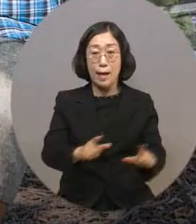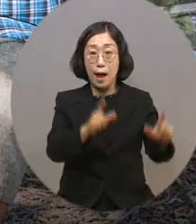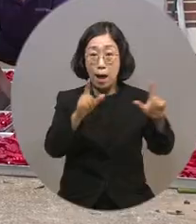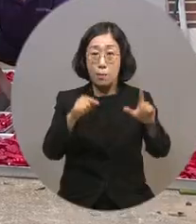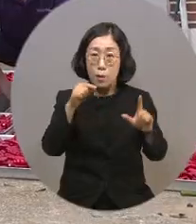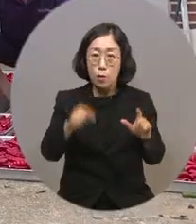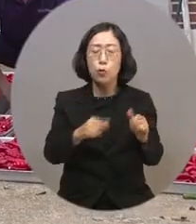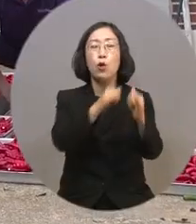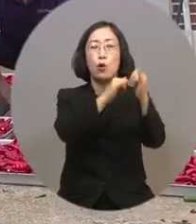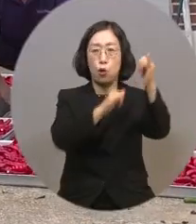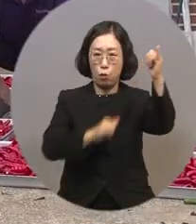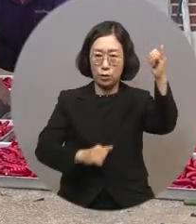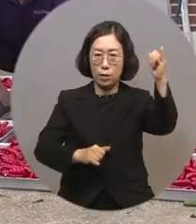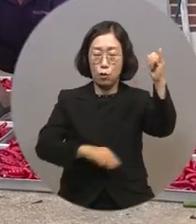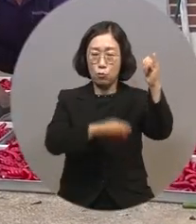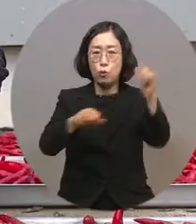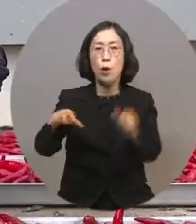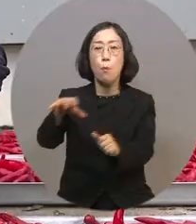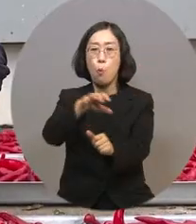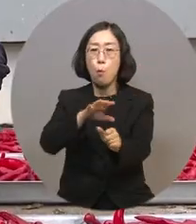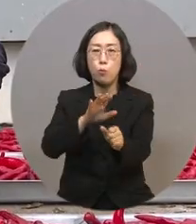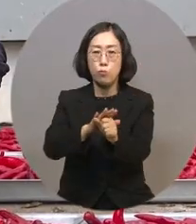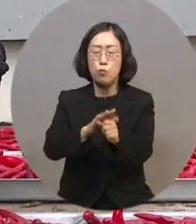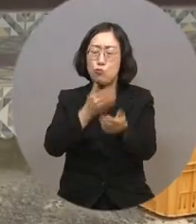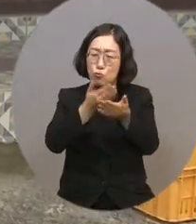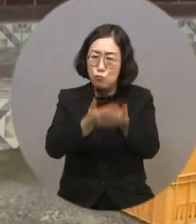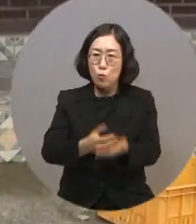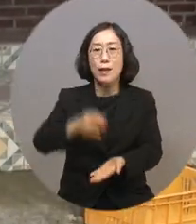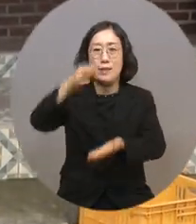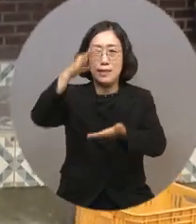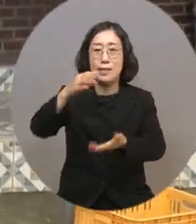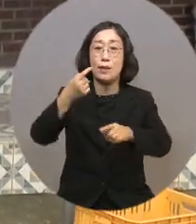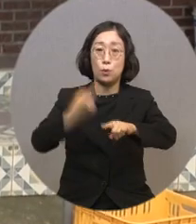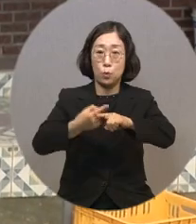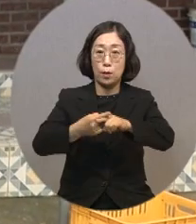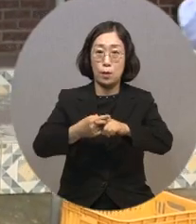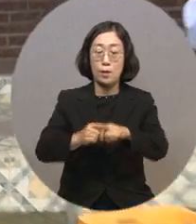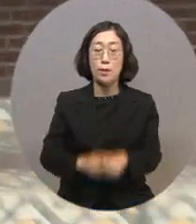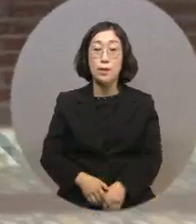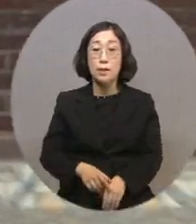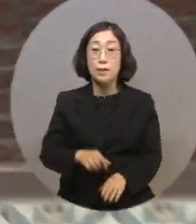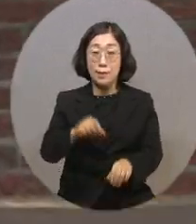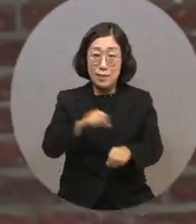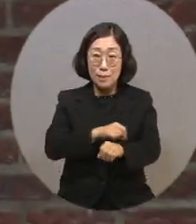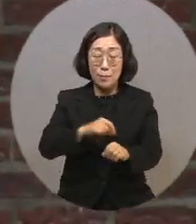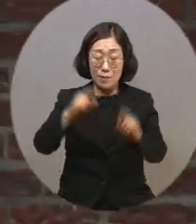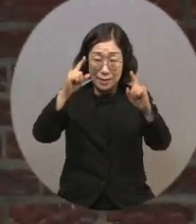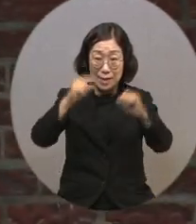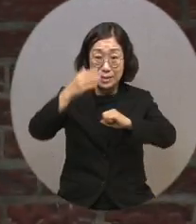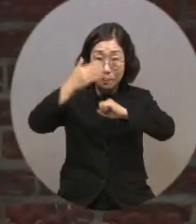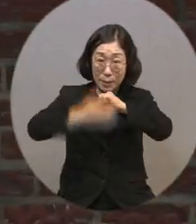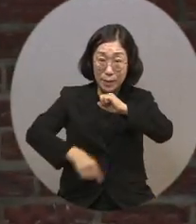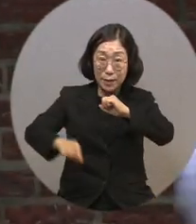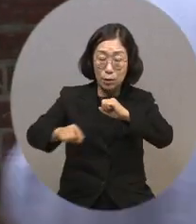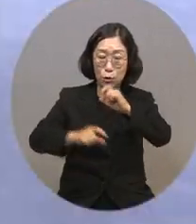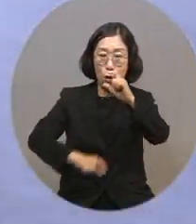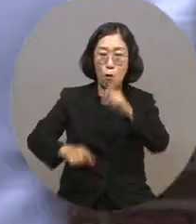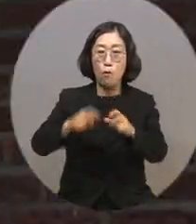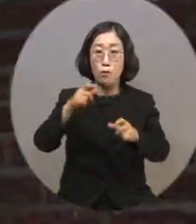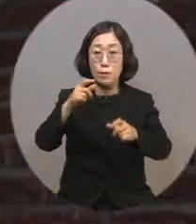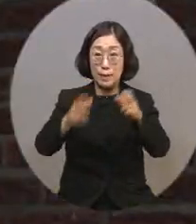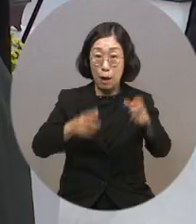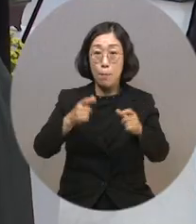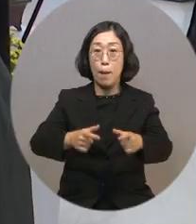역사이자 우리가 함께 지켜야 할 소중한 자산인 만큼 문화 600 인생 한 컷 사업을 확대해 나가겠다고